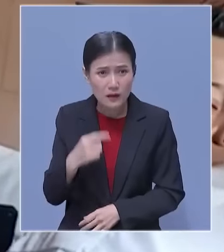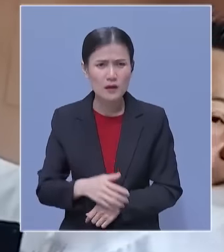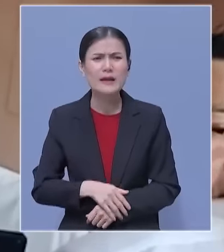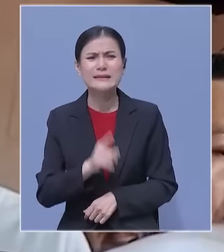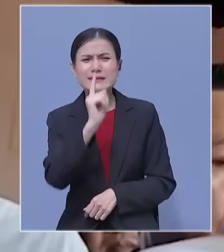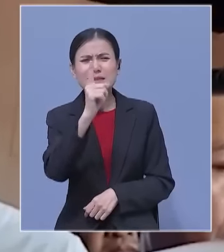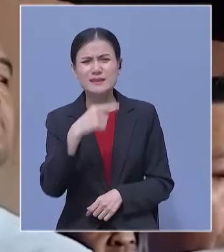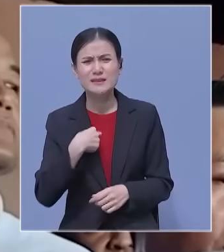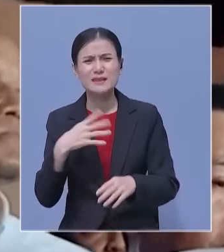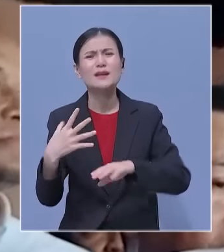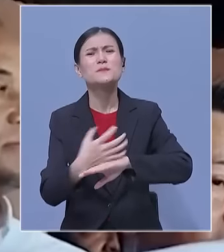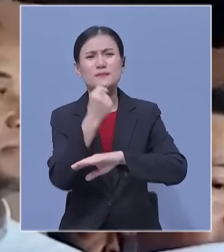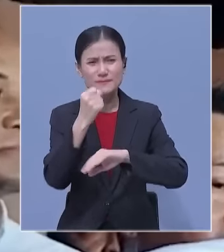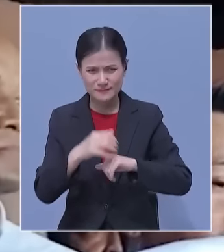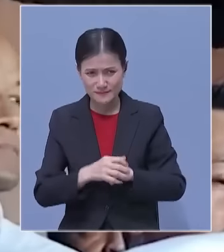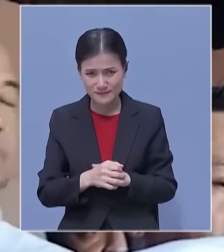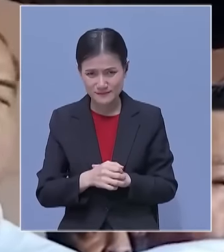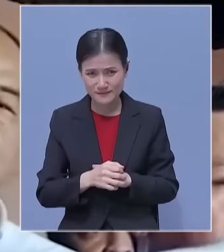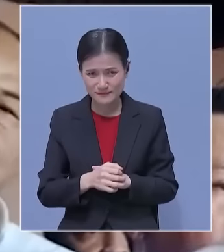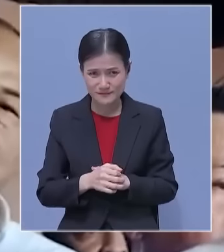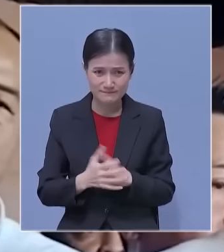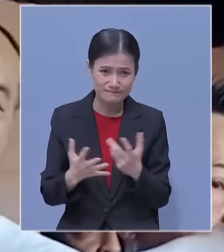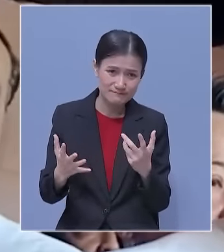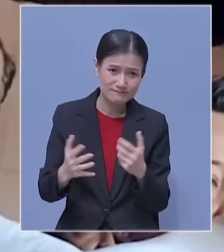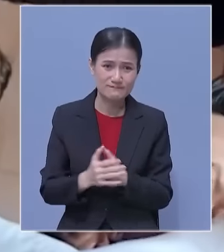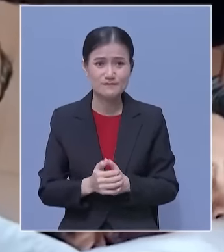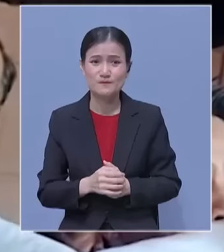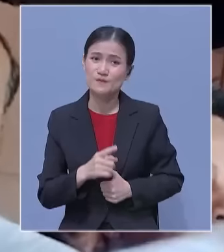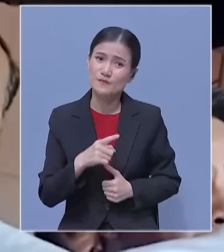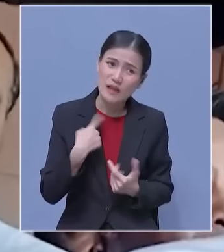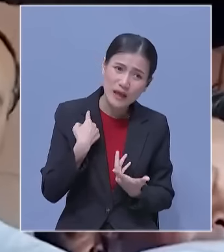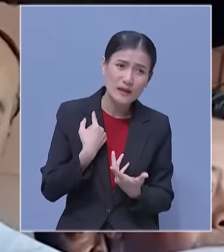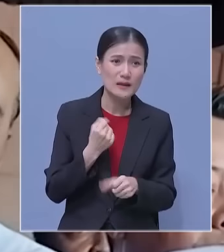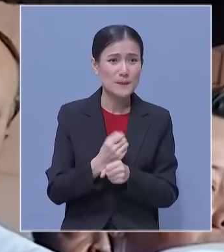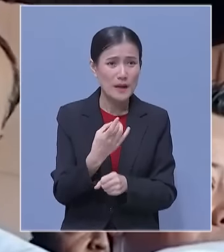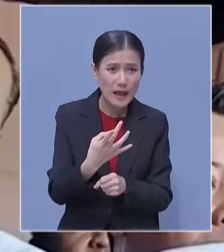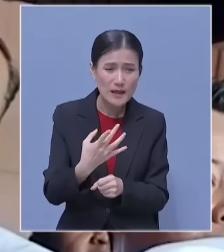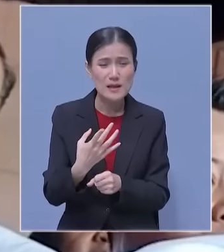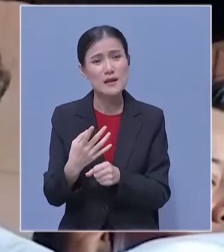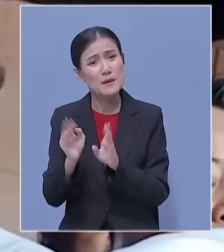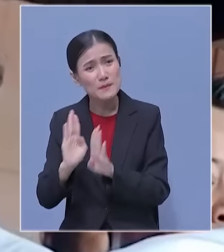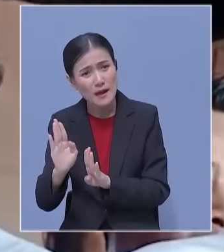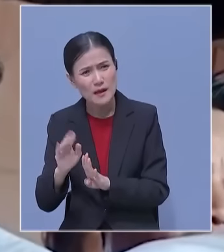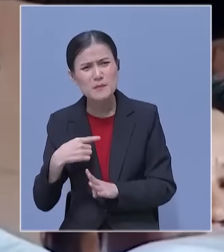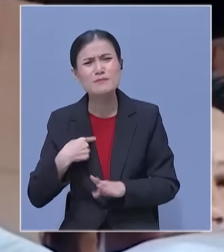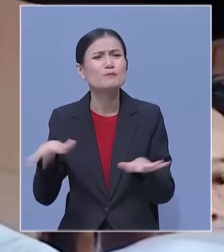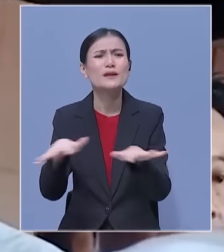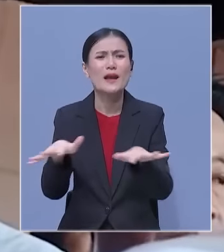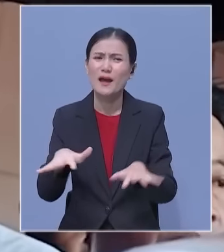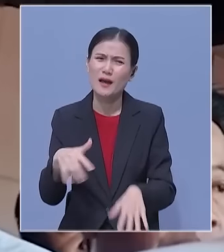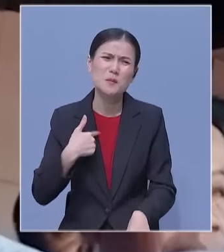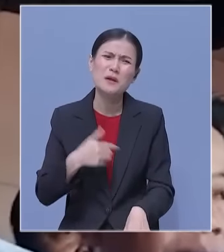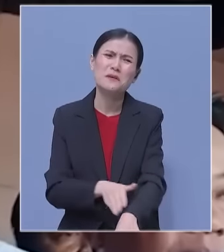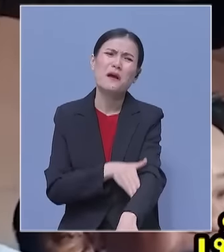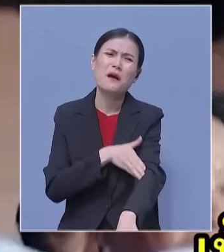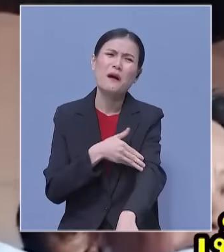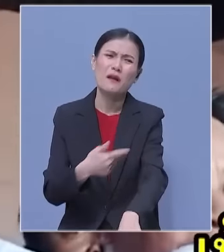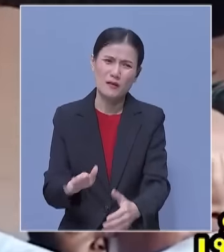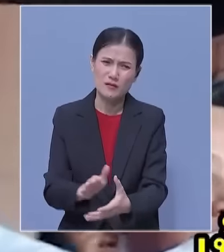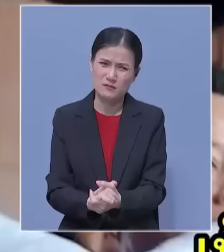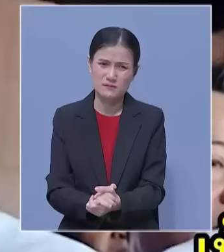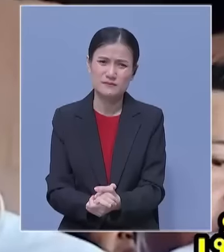การเมืองเขารู้ว่าใครเป็นคนของใครอย่างไรเป็นเรื่องธรรมดานะครับมันมีอย่างนี้มานานแล้วมีช้านาน